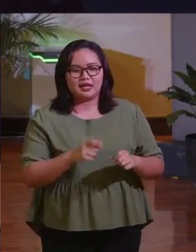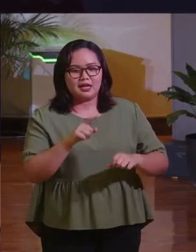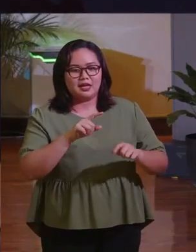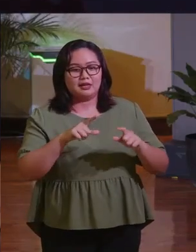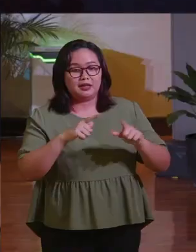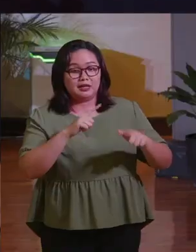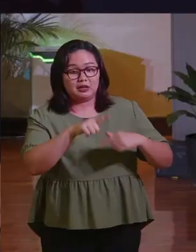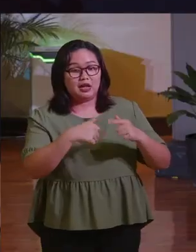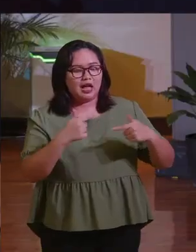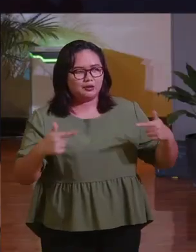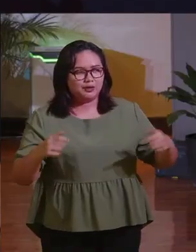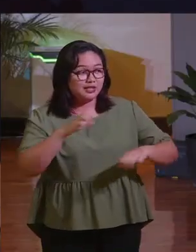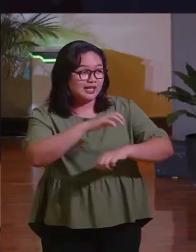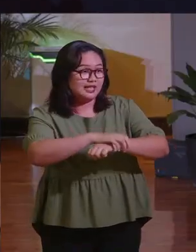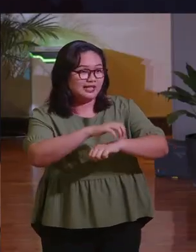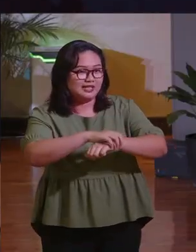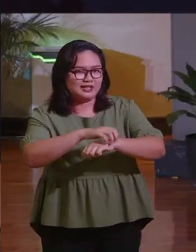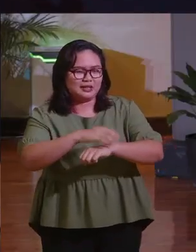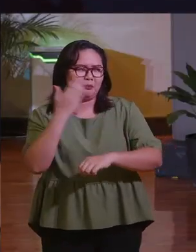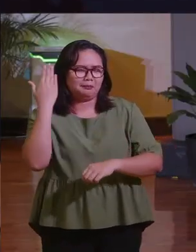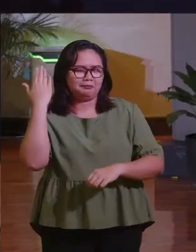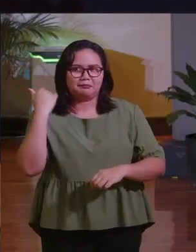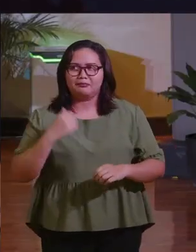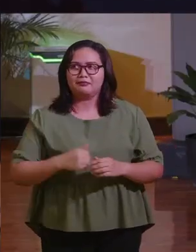English pagdating sa preaching, no?